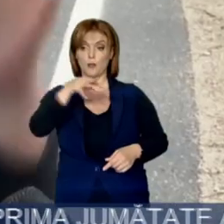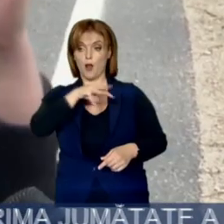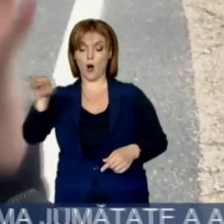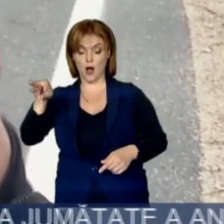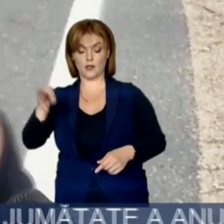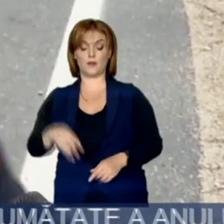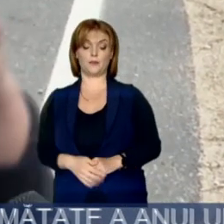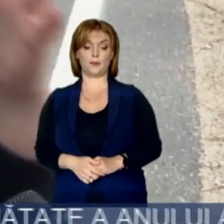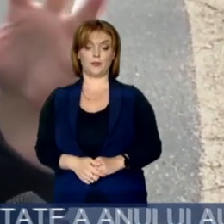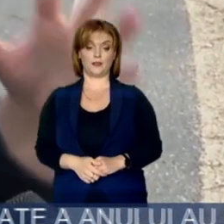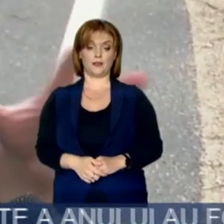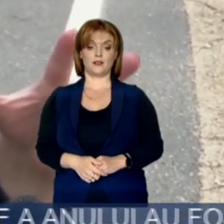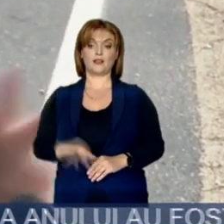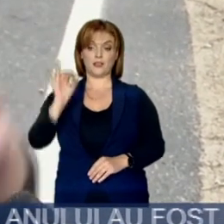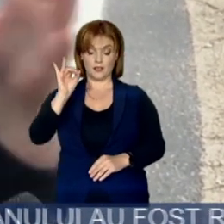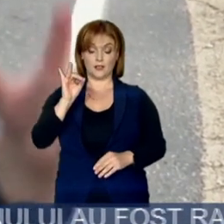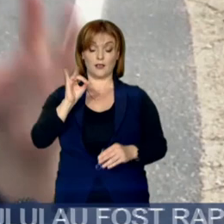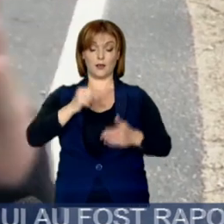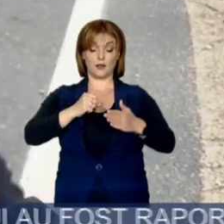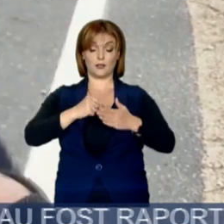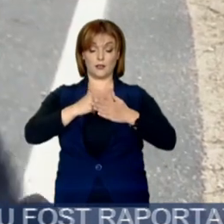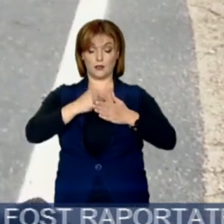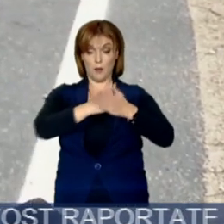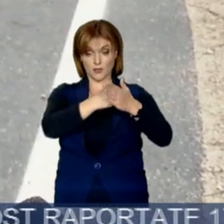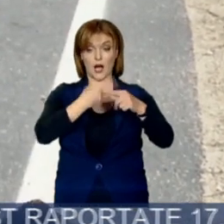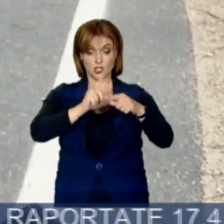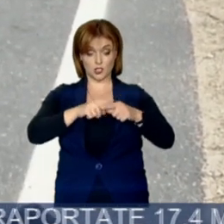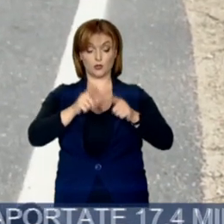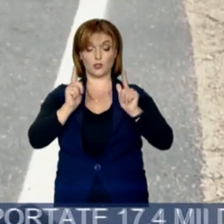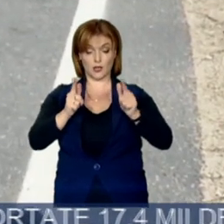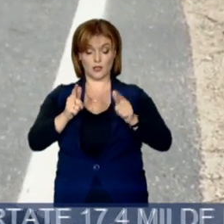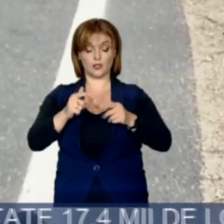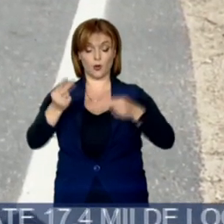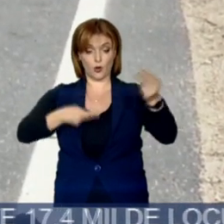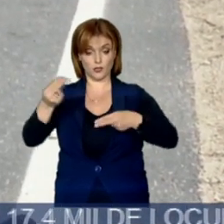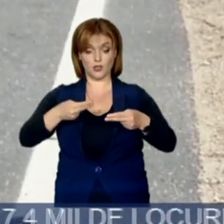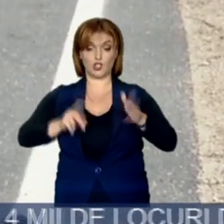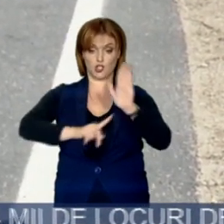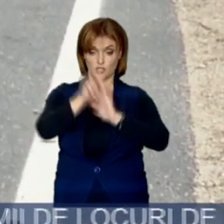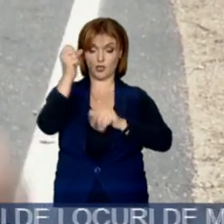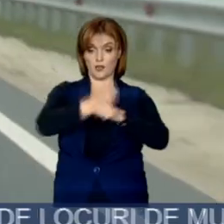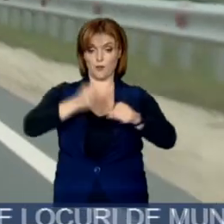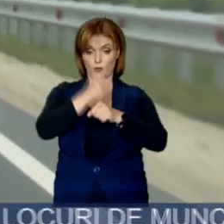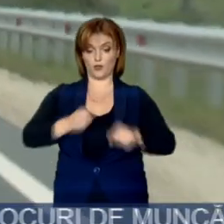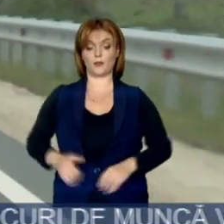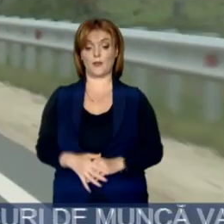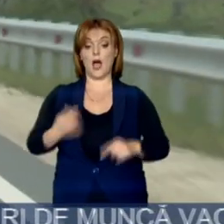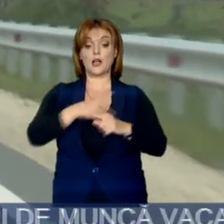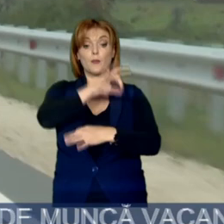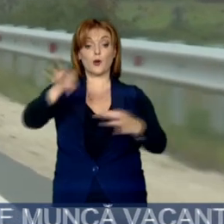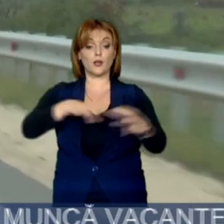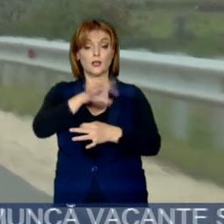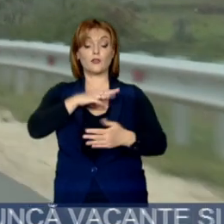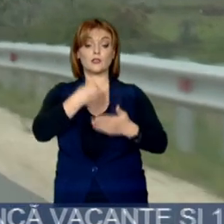milioane și esența acestui acord va fi alocată pentru reabilitarea acestui tronson foarte important. Proiectul a